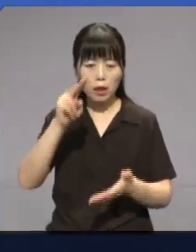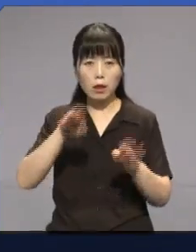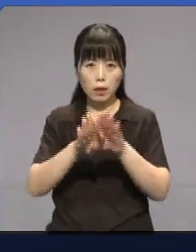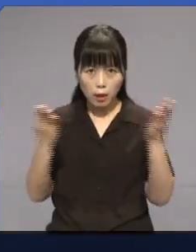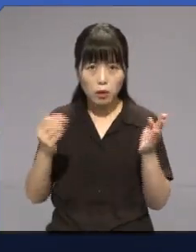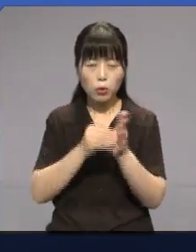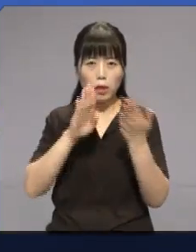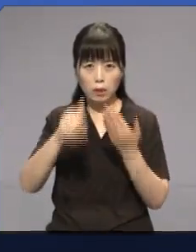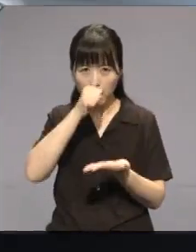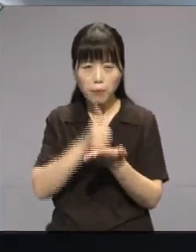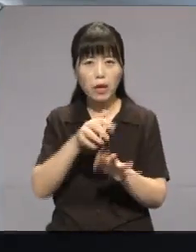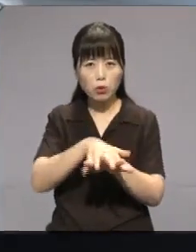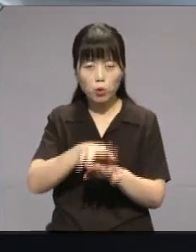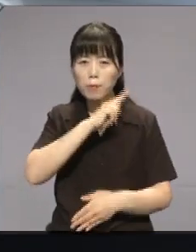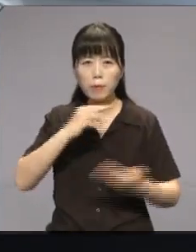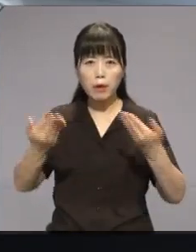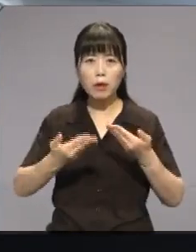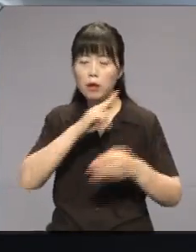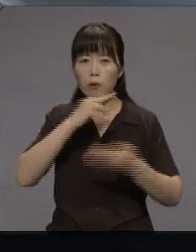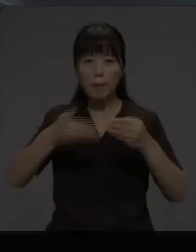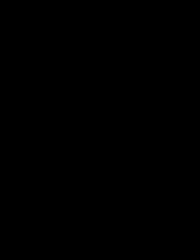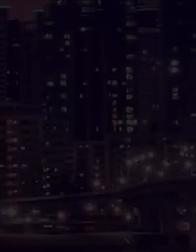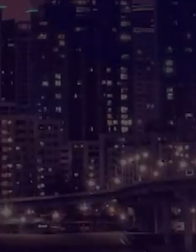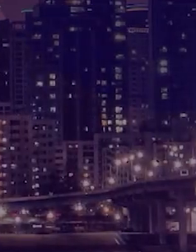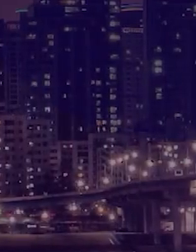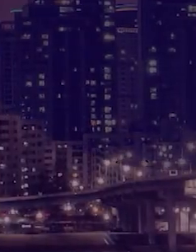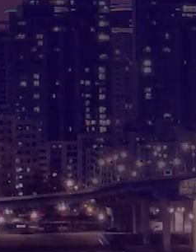전화사기 범죄 조직에 판매한 혐의를 받고 있습니다